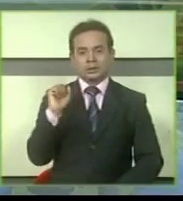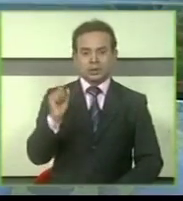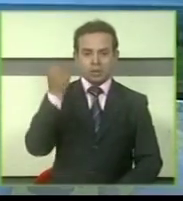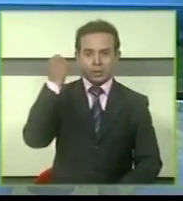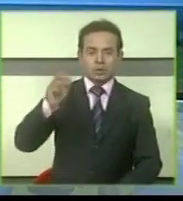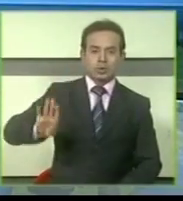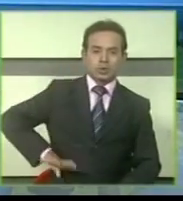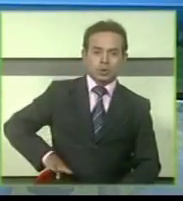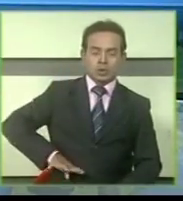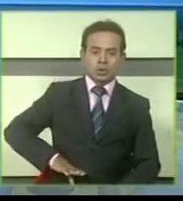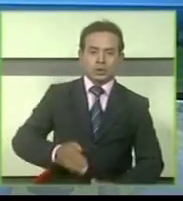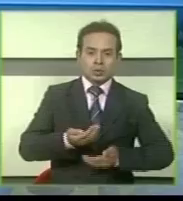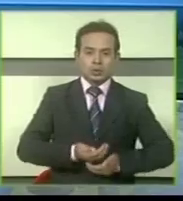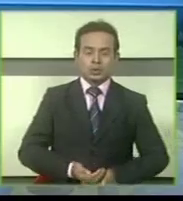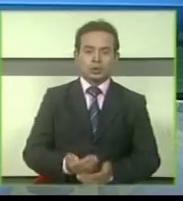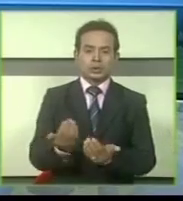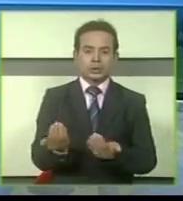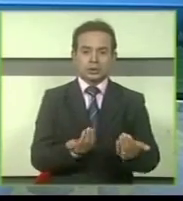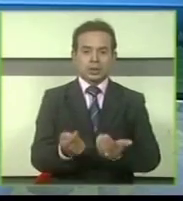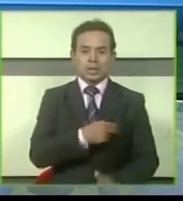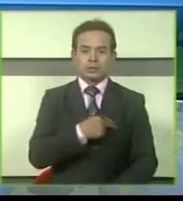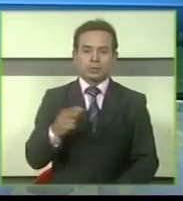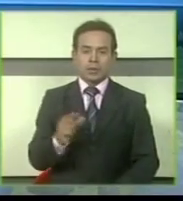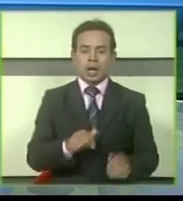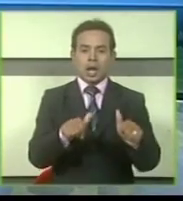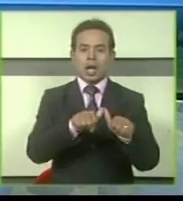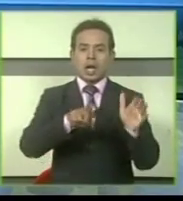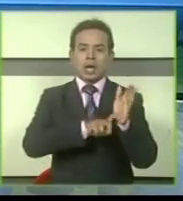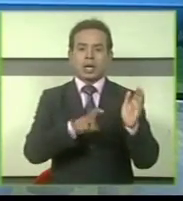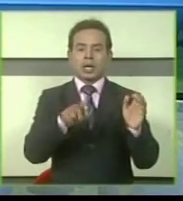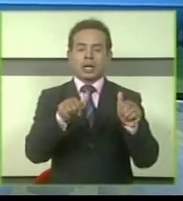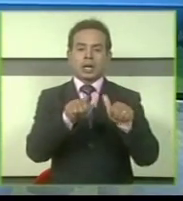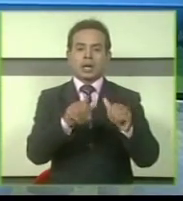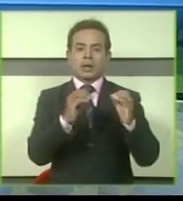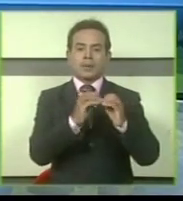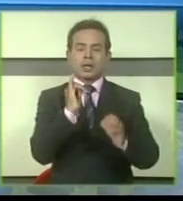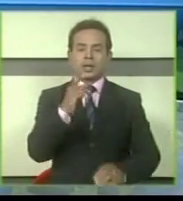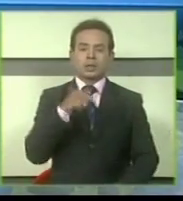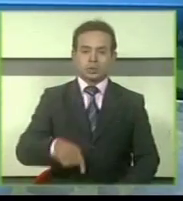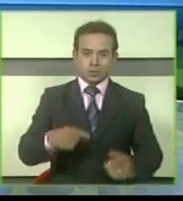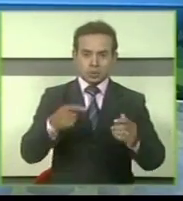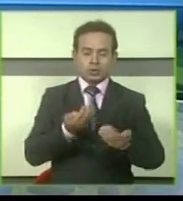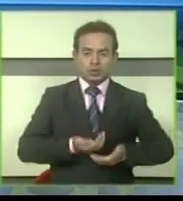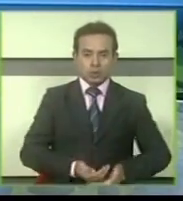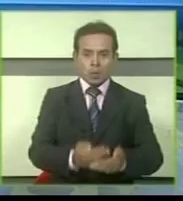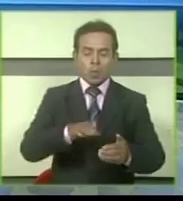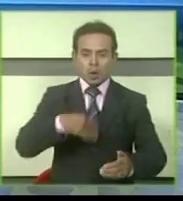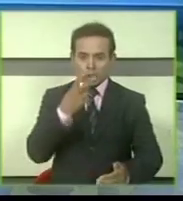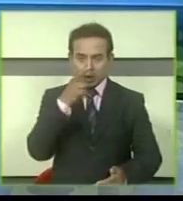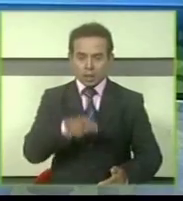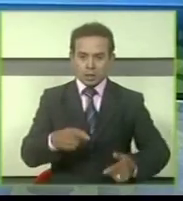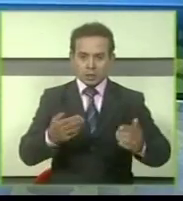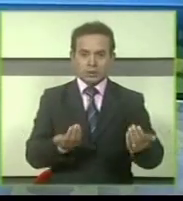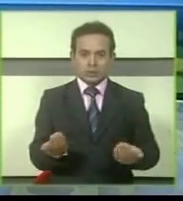লড়াই চট্টগ্রামের সদ্যজাত শিশু আরাবিকে কেন্দ্র করে। জন্মের পরপরই শরীরের নিম্নাঙ্গে প্যারালাইজড সমস্যা দেখতে